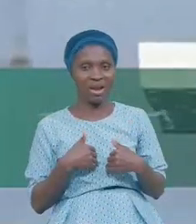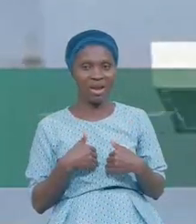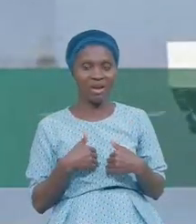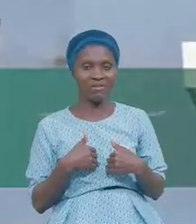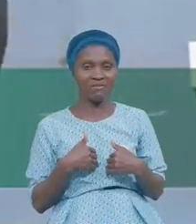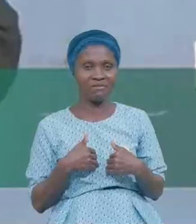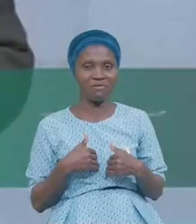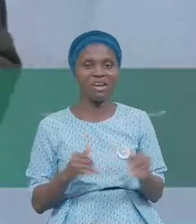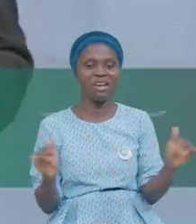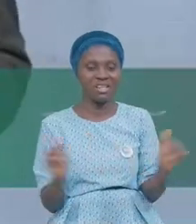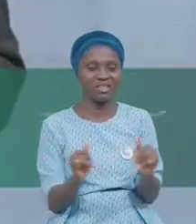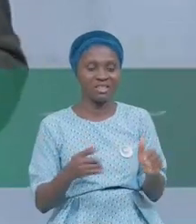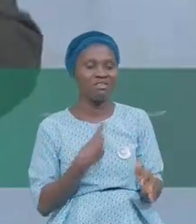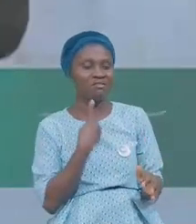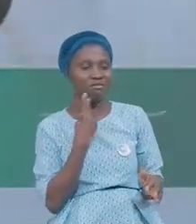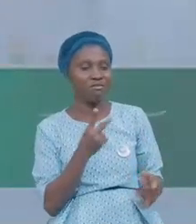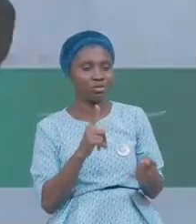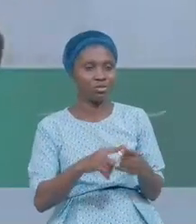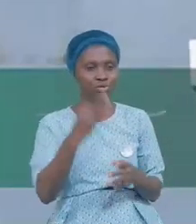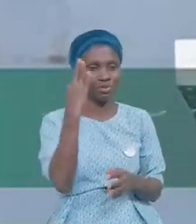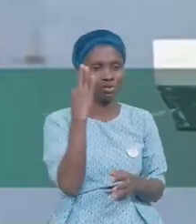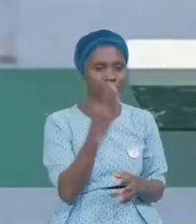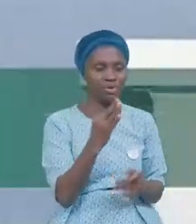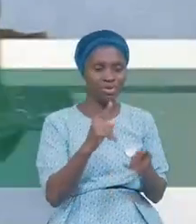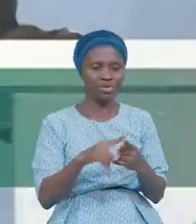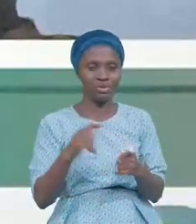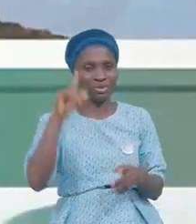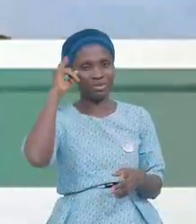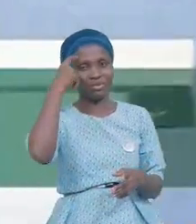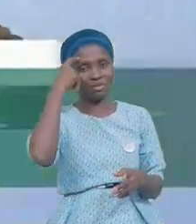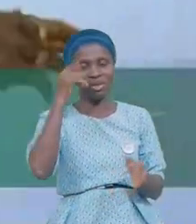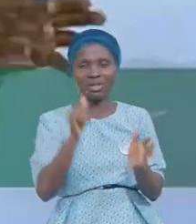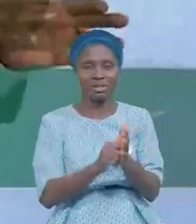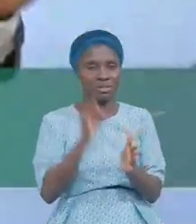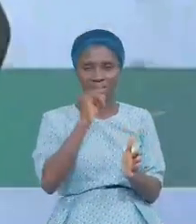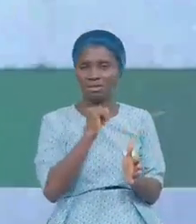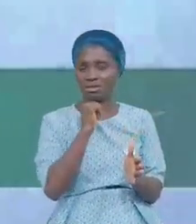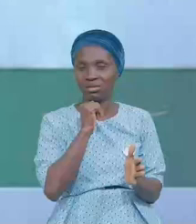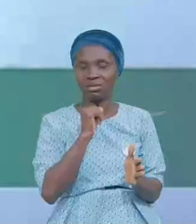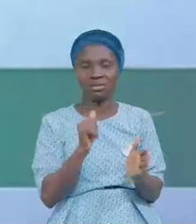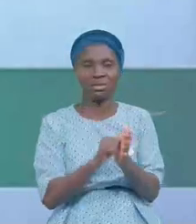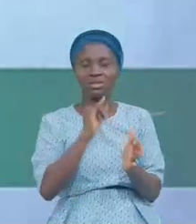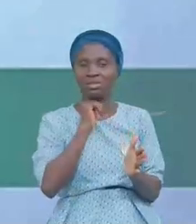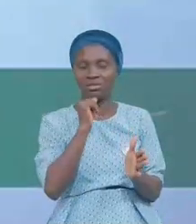voix unie pour parler au gouvernement. C'est moins que ça.